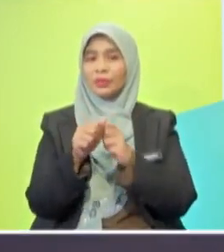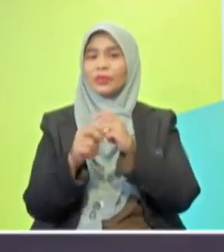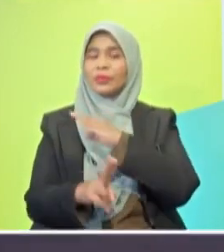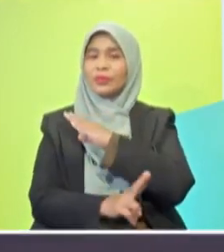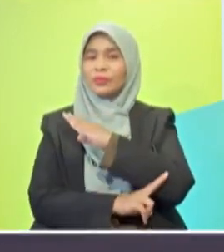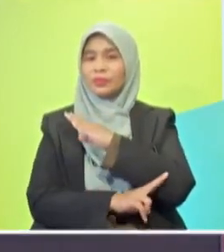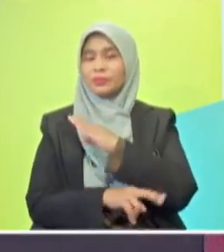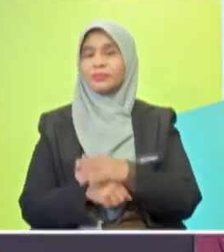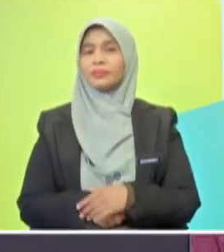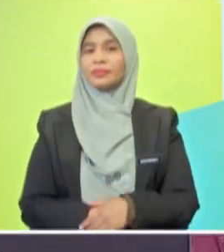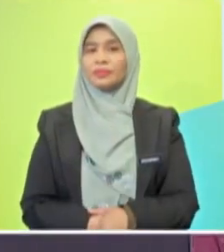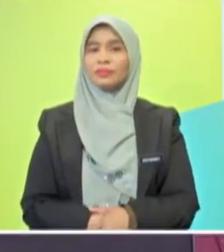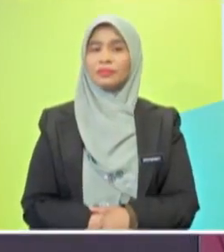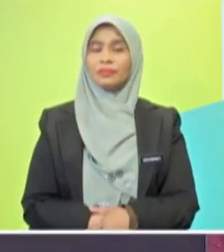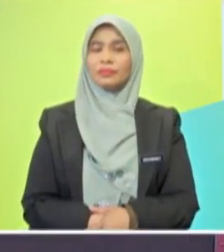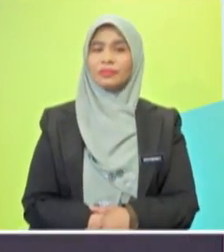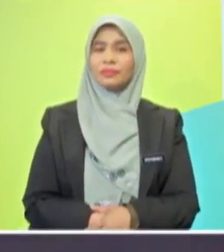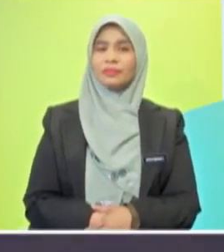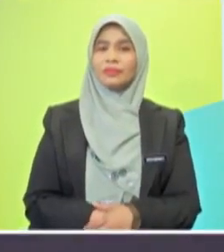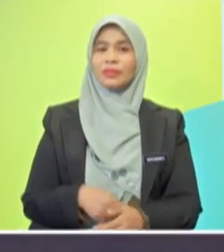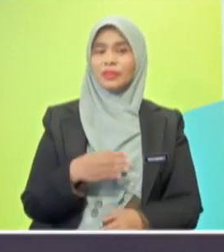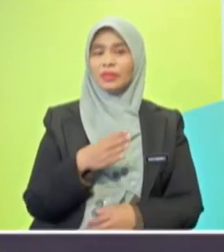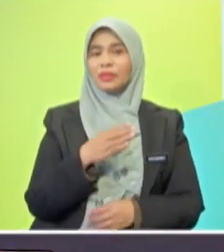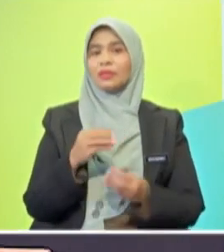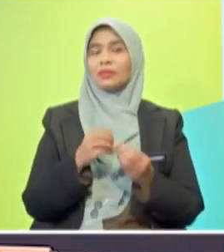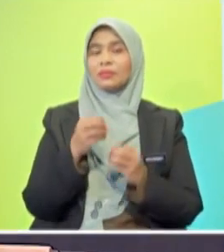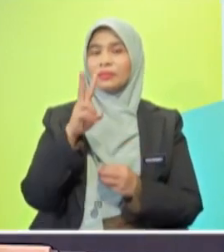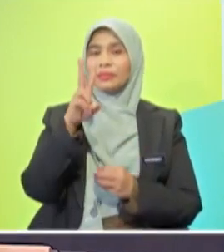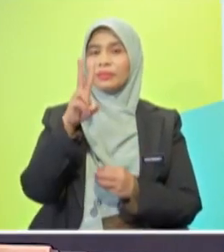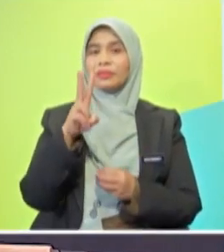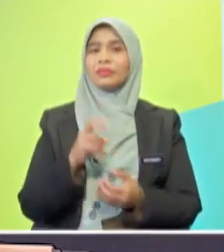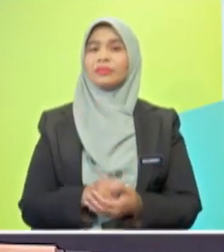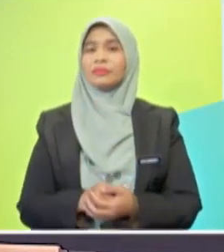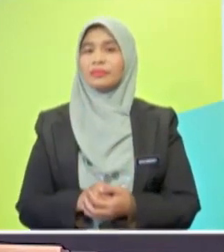sini boleh? Boleh, Ustazah. Okey. Dan yang kedua.